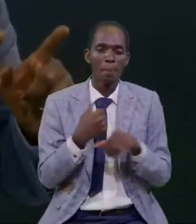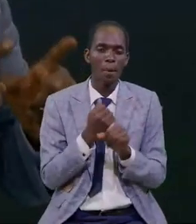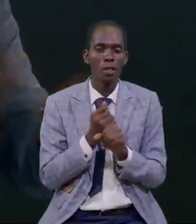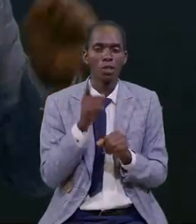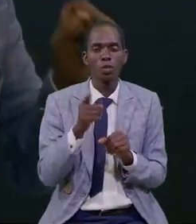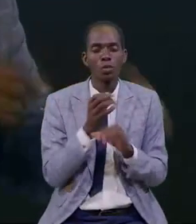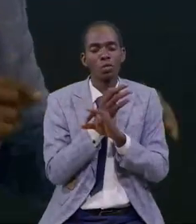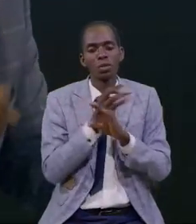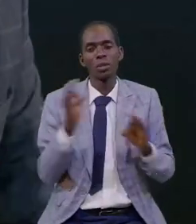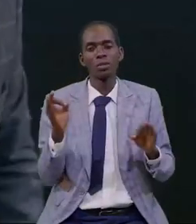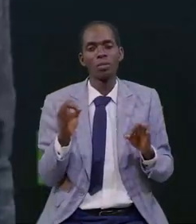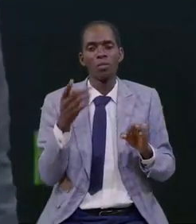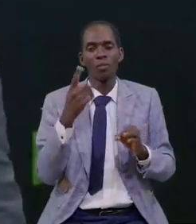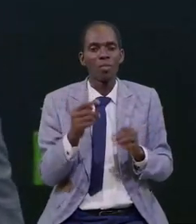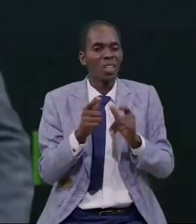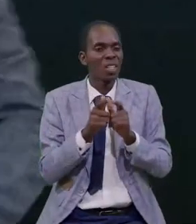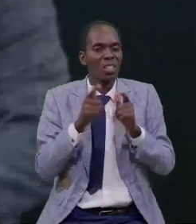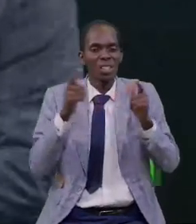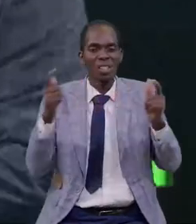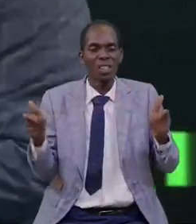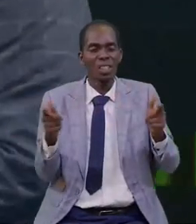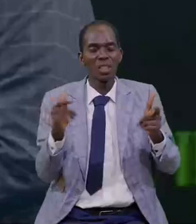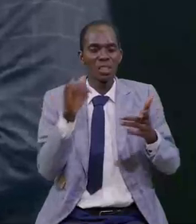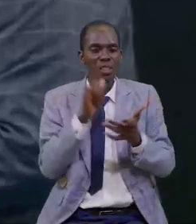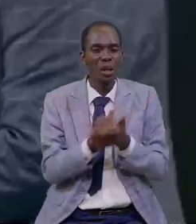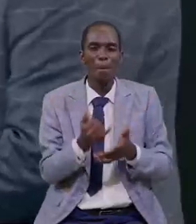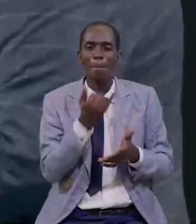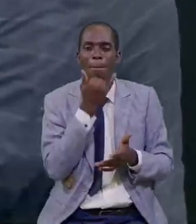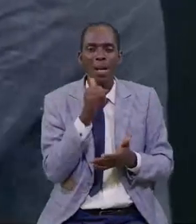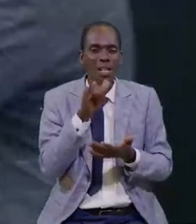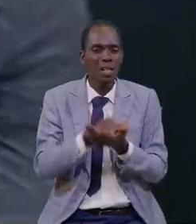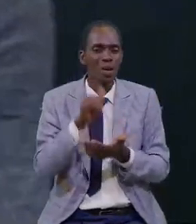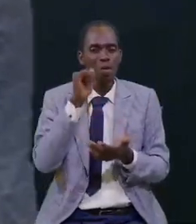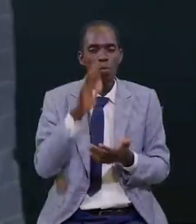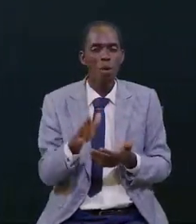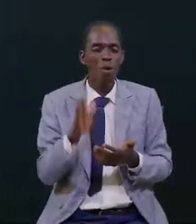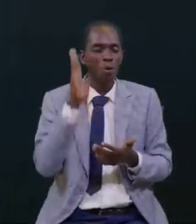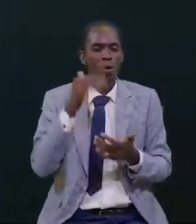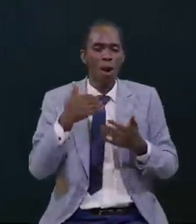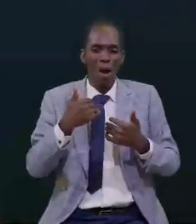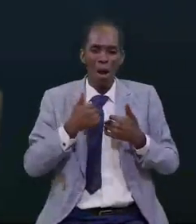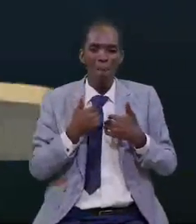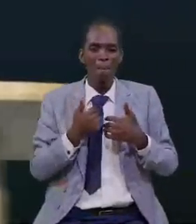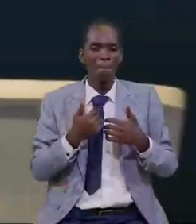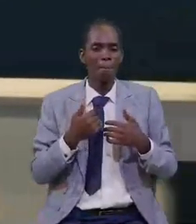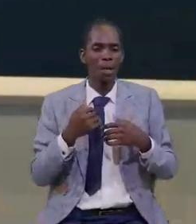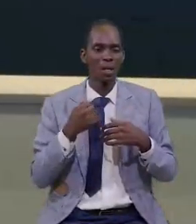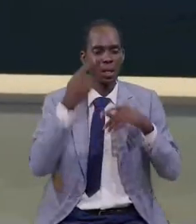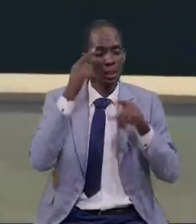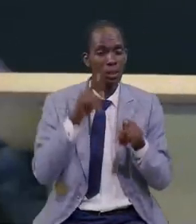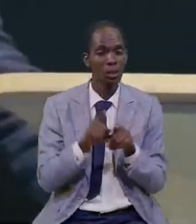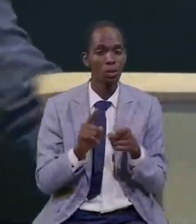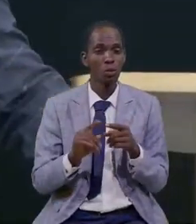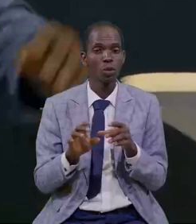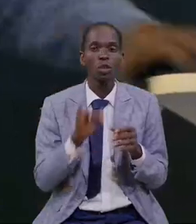la grande erreur que cette femme aurait pu faire c'est de quitter Christ